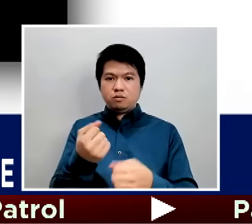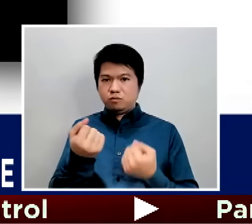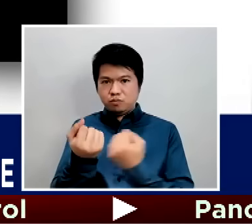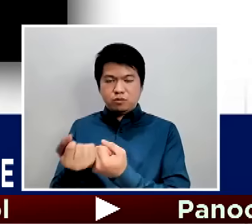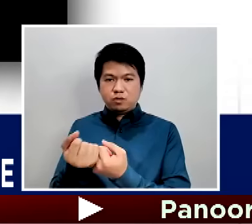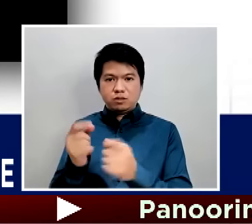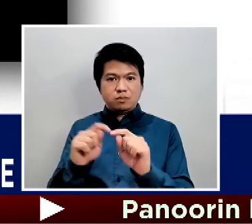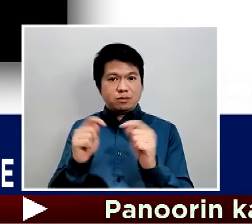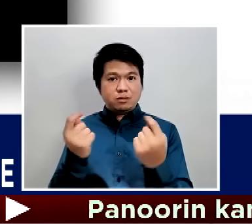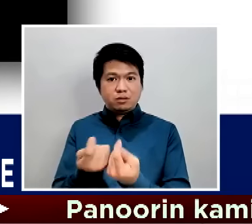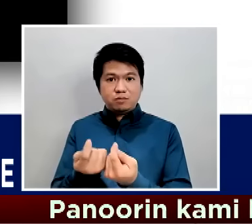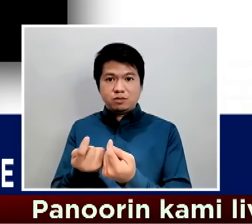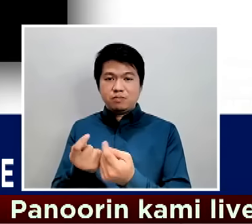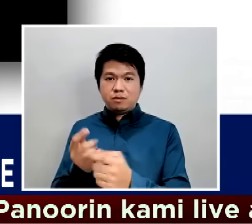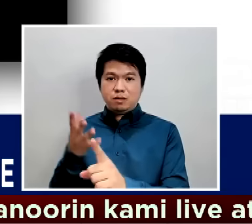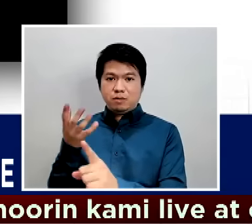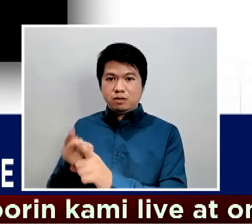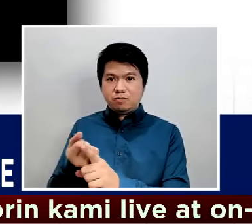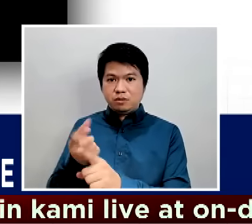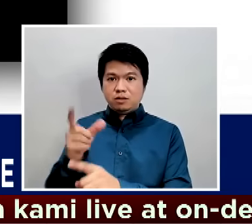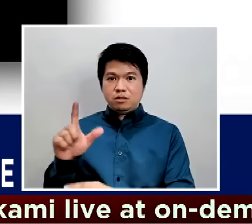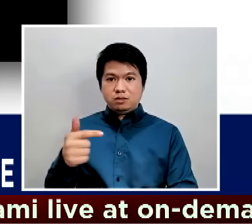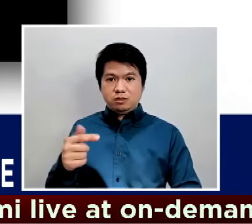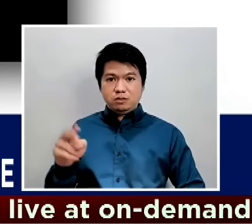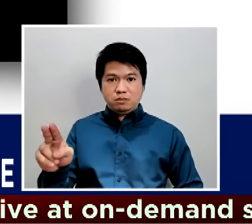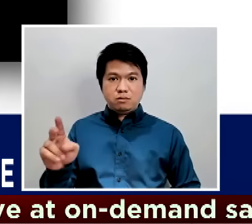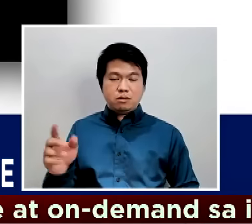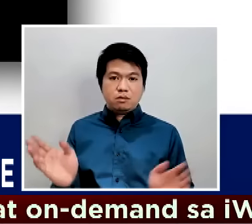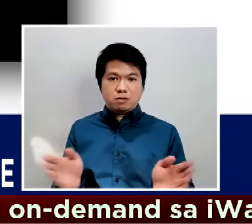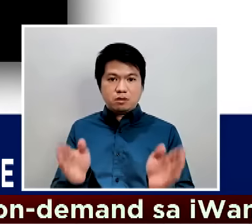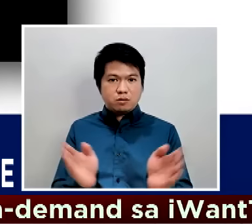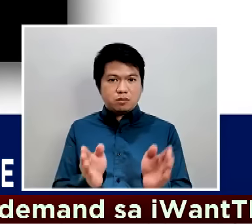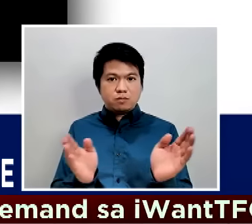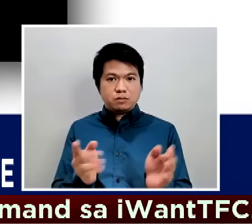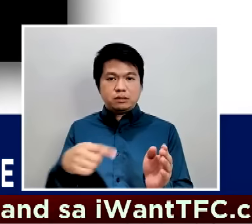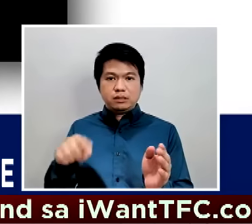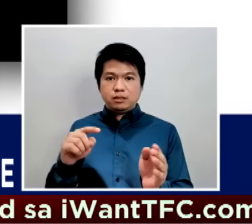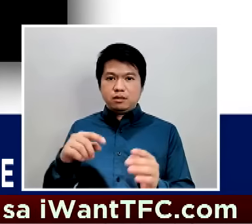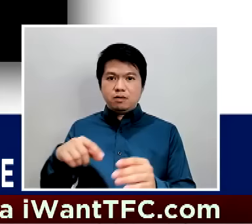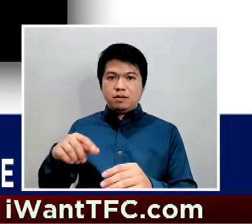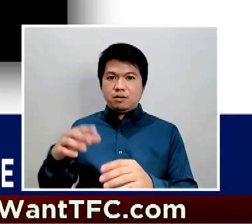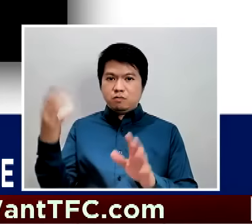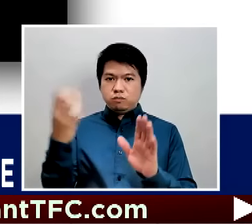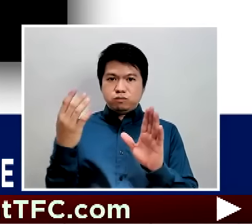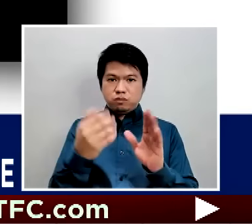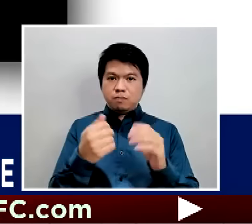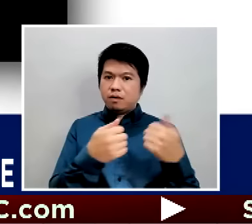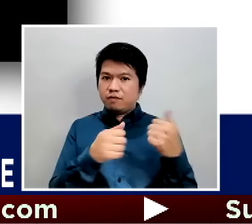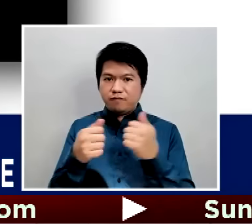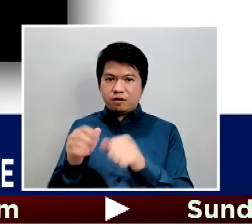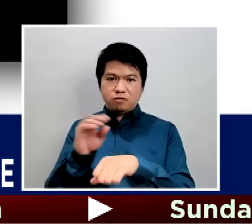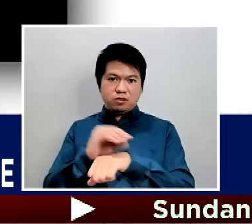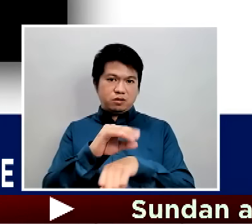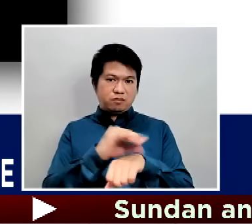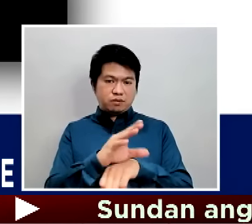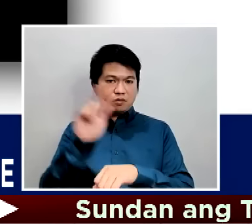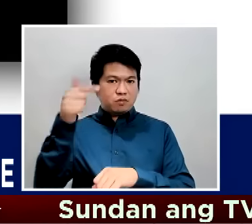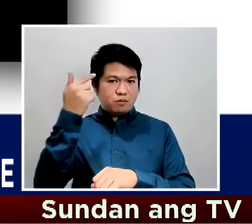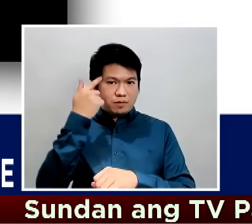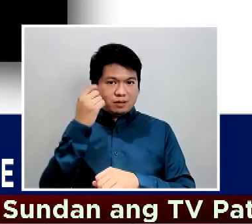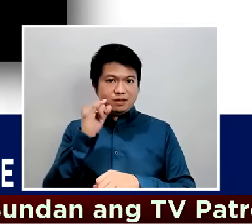apektadong lokal na pamahalaan. Hinikayat rin niya ang mga madadaanan pa ng bagyo na sumunod sa abiso ng pamahalaan lalo na kung sila